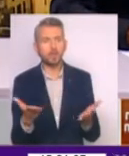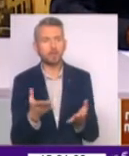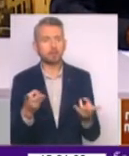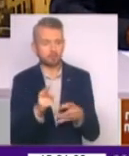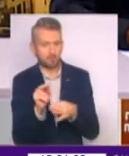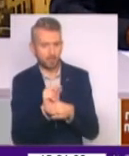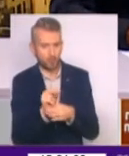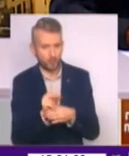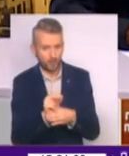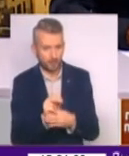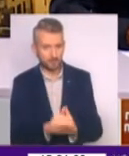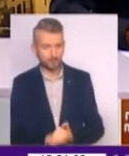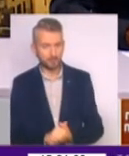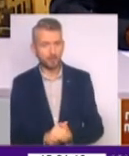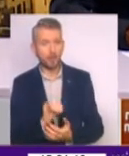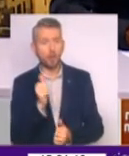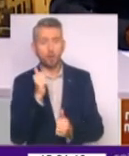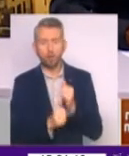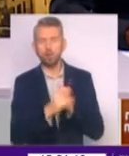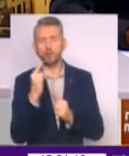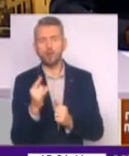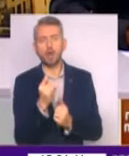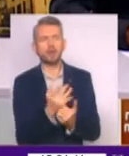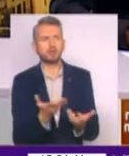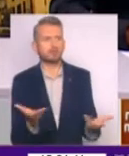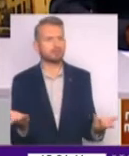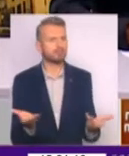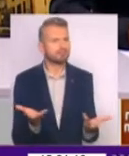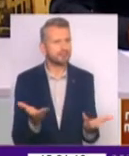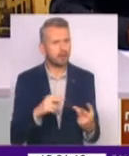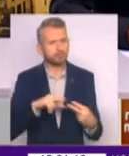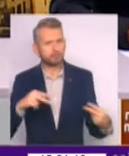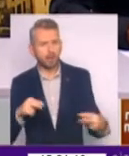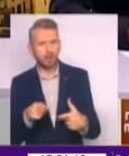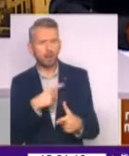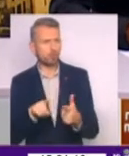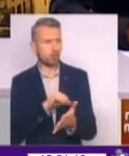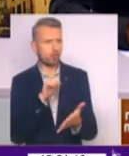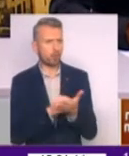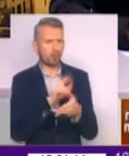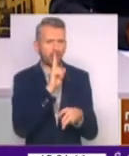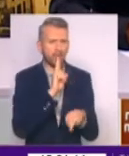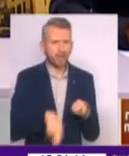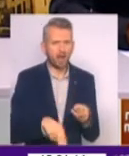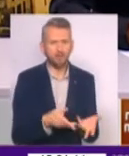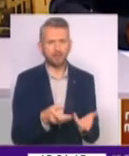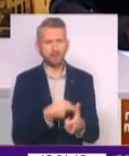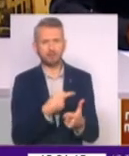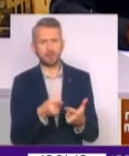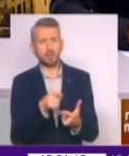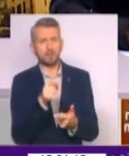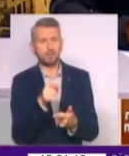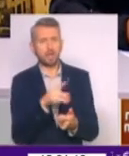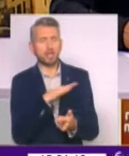ремонту. От, і кожного разу якимось чином то зникав документ, і одним словом вони не